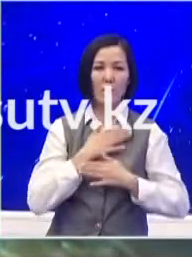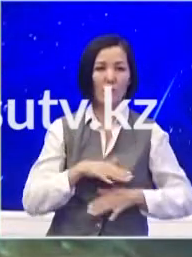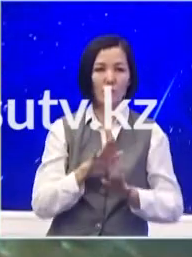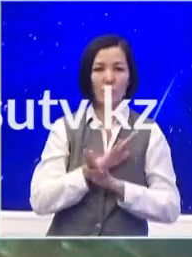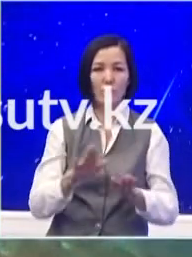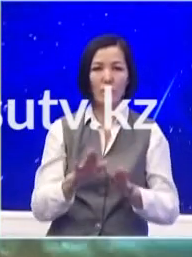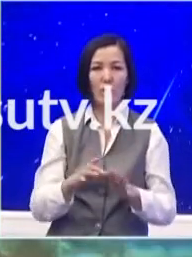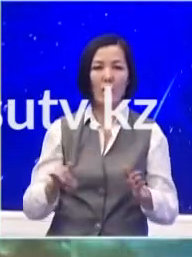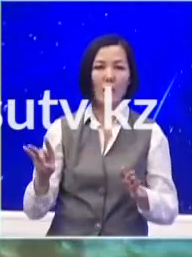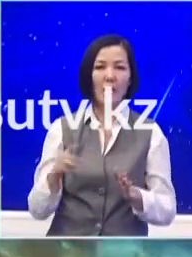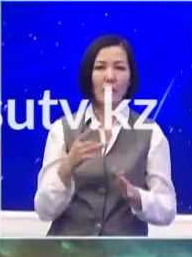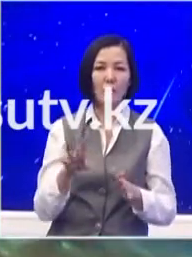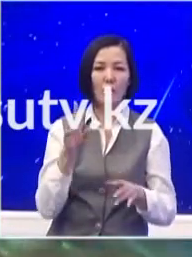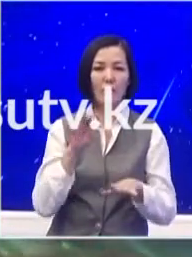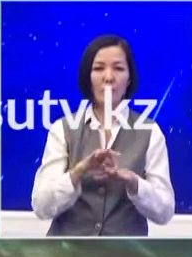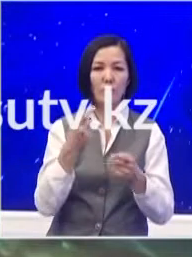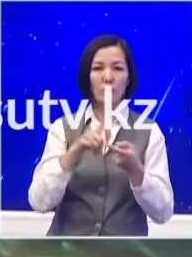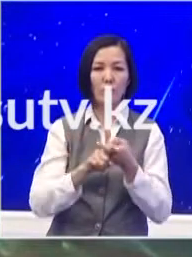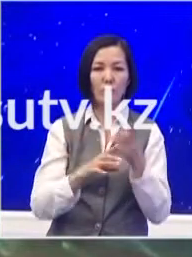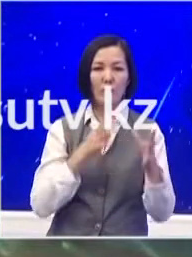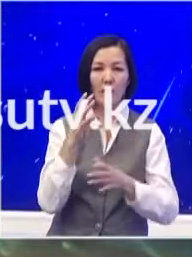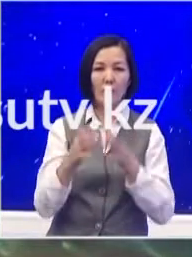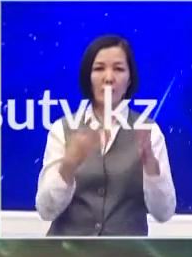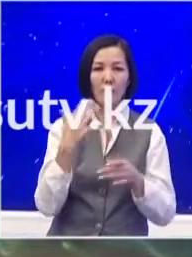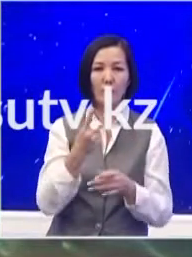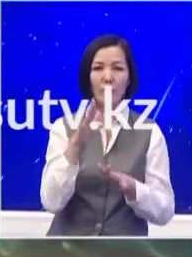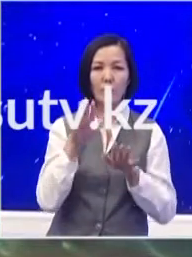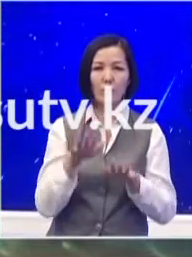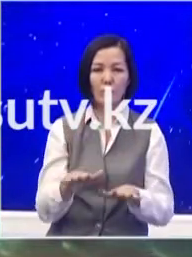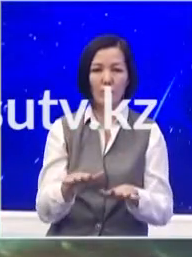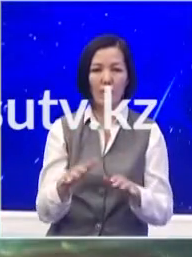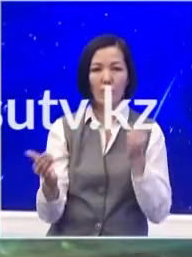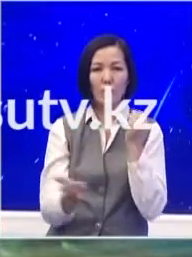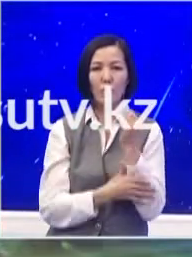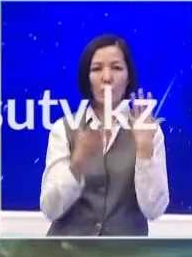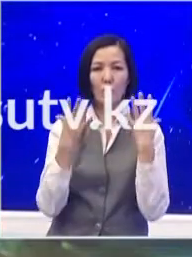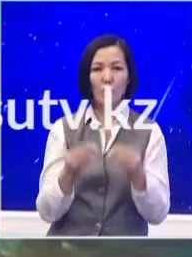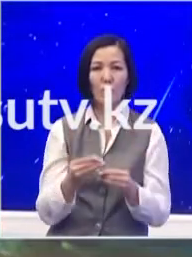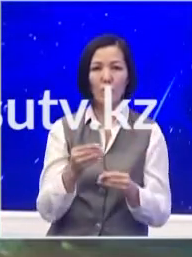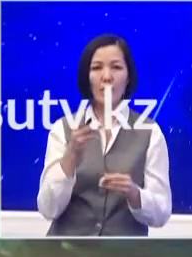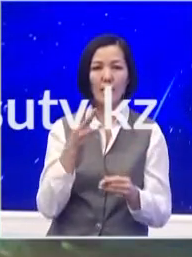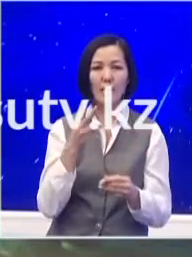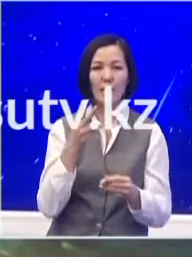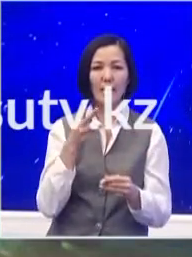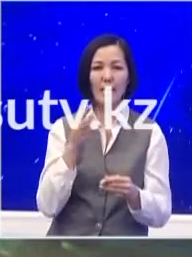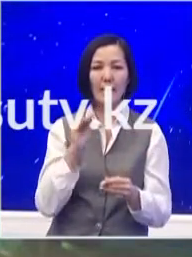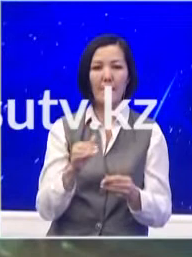көншітпейді. Өйткені республикамыз вирус жұқтырудан әлем бойынша 51-ші орында. Соңғы тәуліктің өзінде